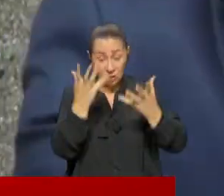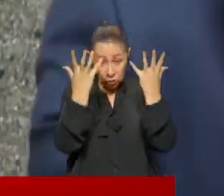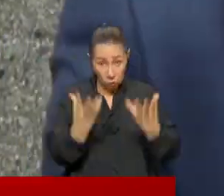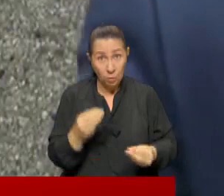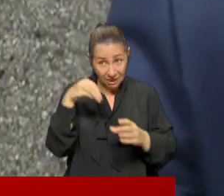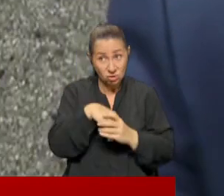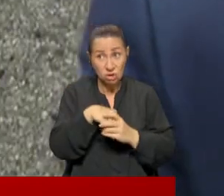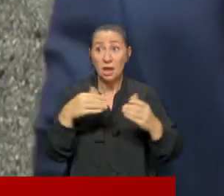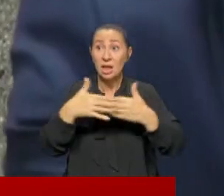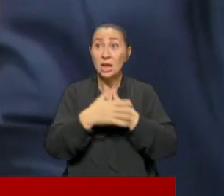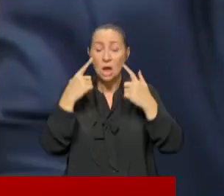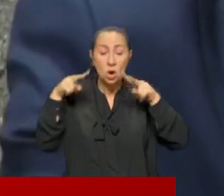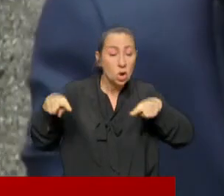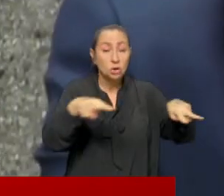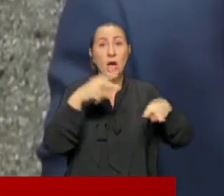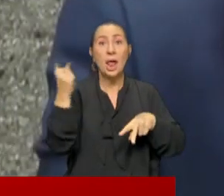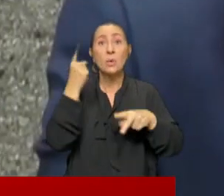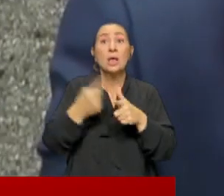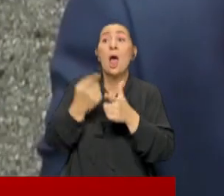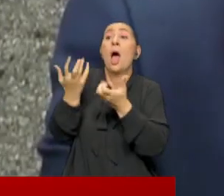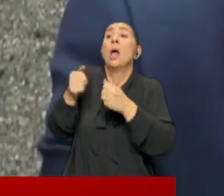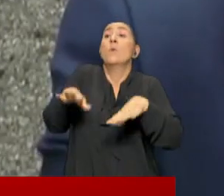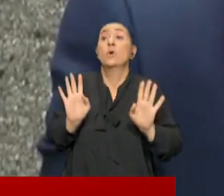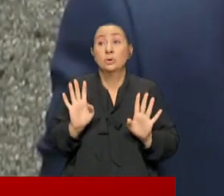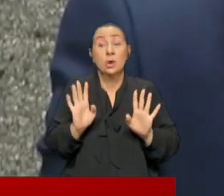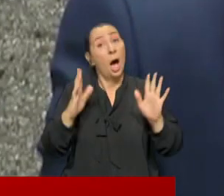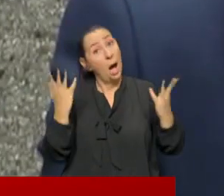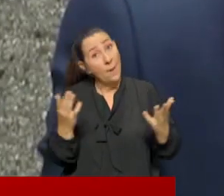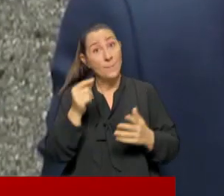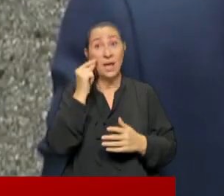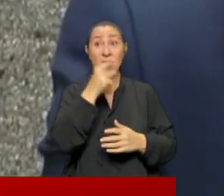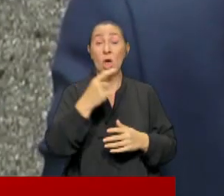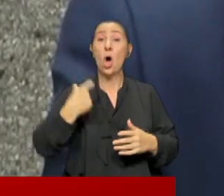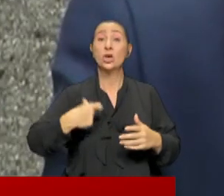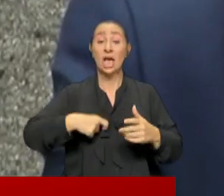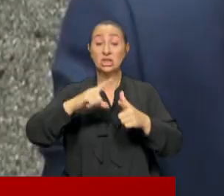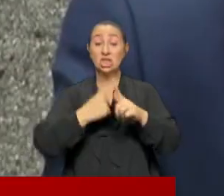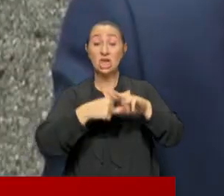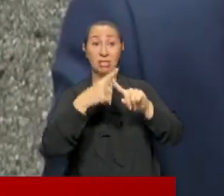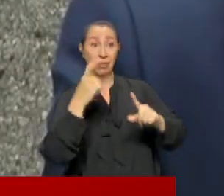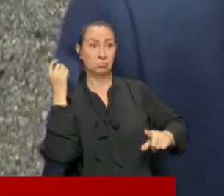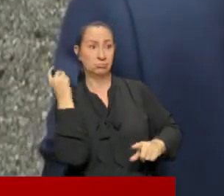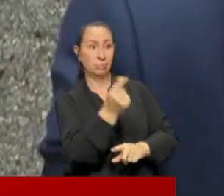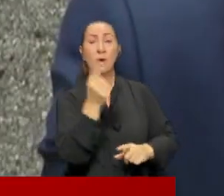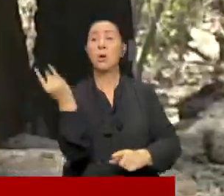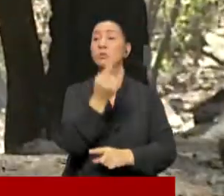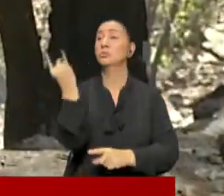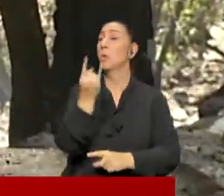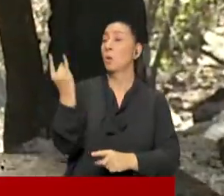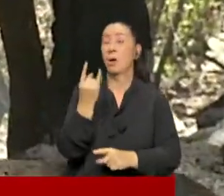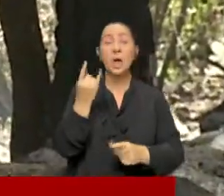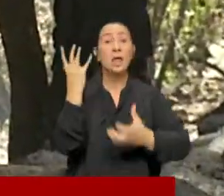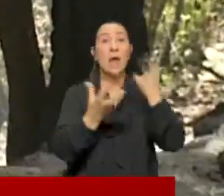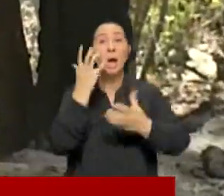söndürmek için gece görüşlü helikopter kiralayamıyoruz. Ama beyefendi özel jetle fıldır fıldır geziyor.